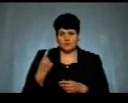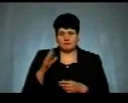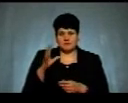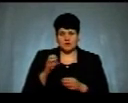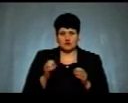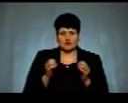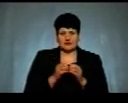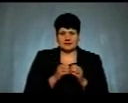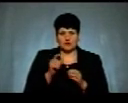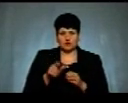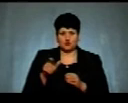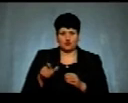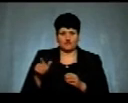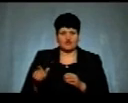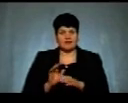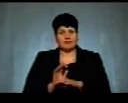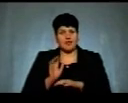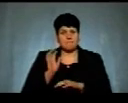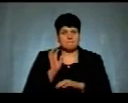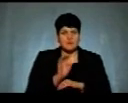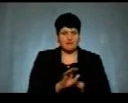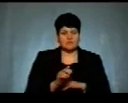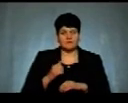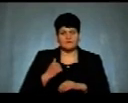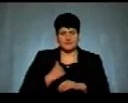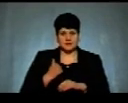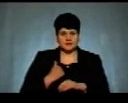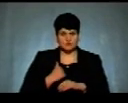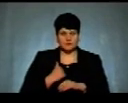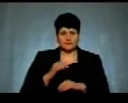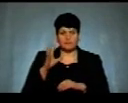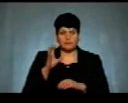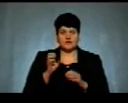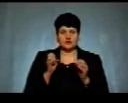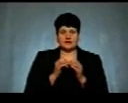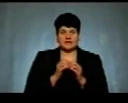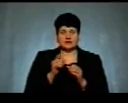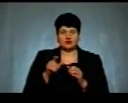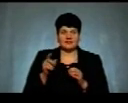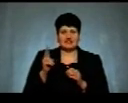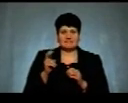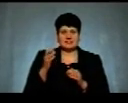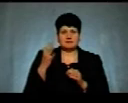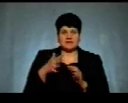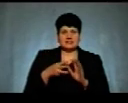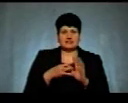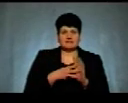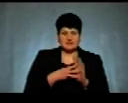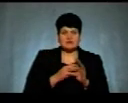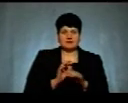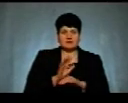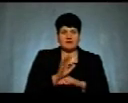Тернопільської області. 510 чоловік направлені до війська, з 510 чоловік 258 чоловік направлені